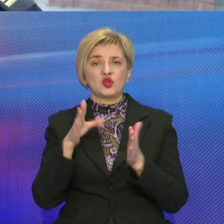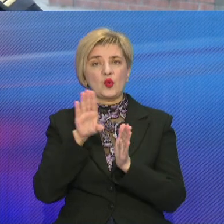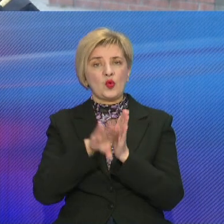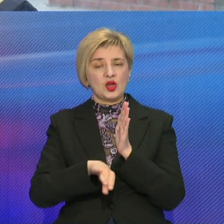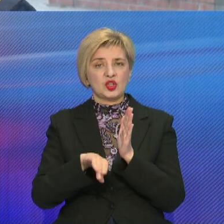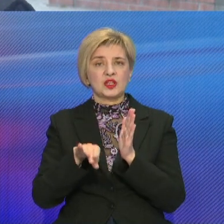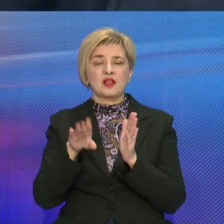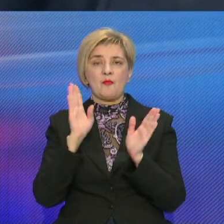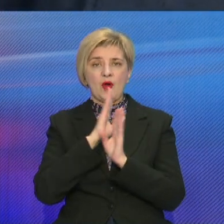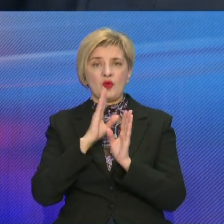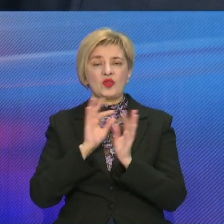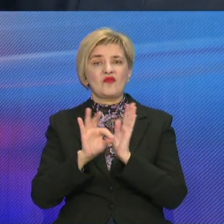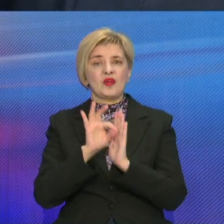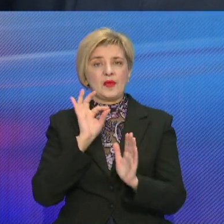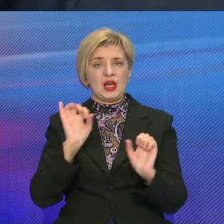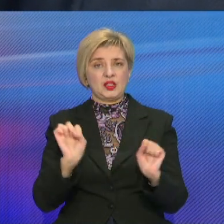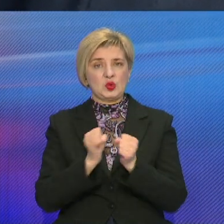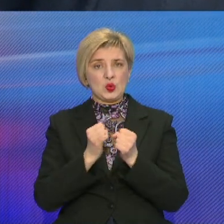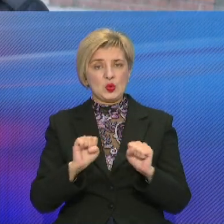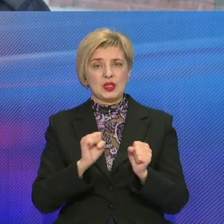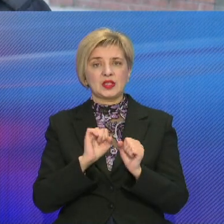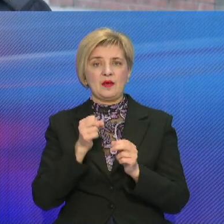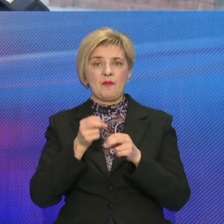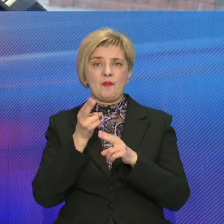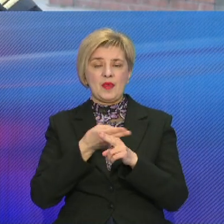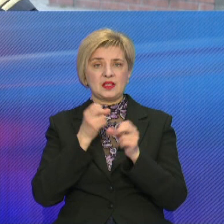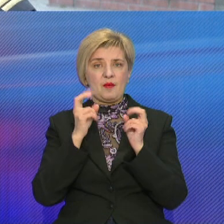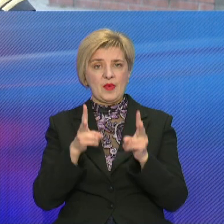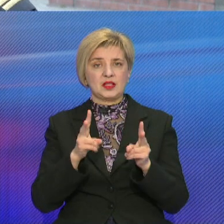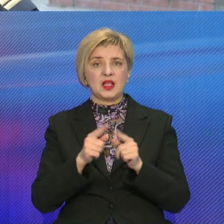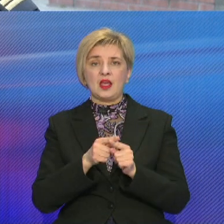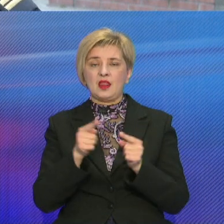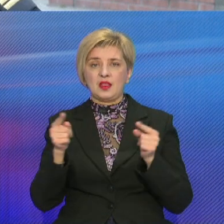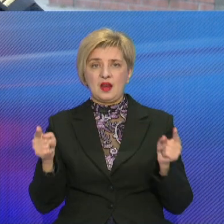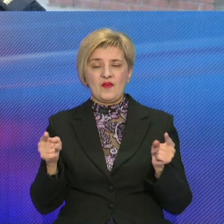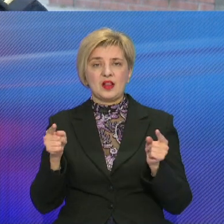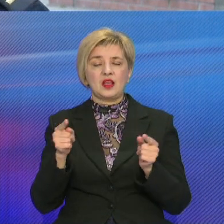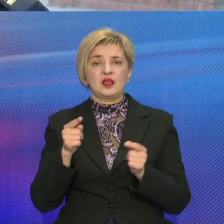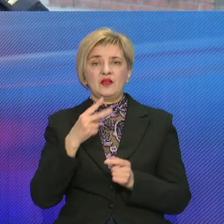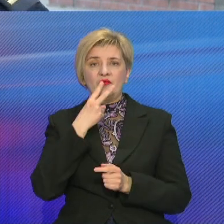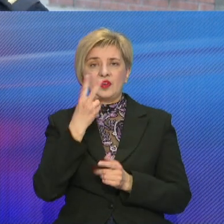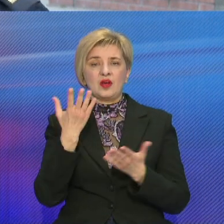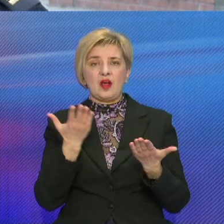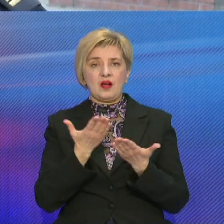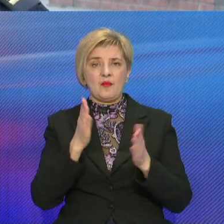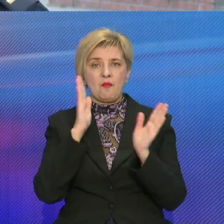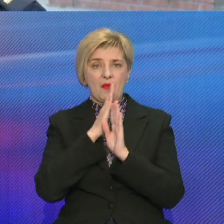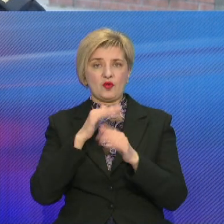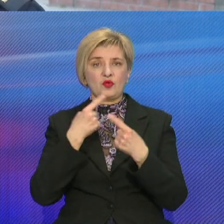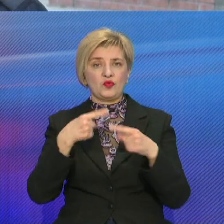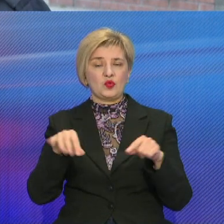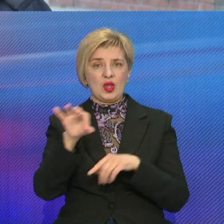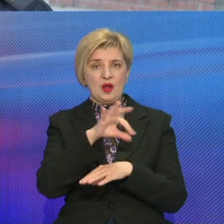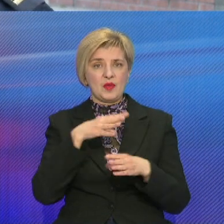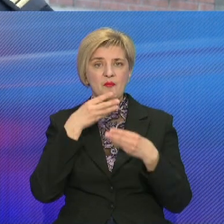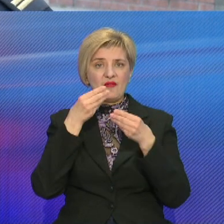условий безопасную скорость движения и безопасный интервал. С оглядкой на то, как данный циклон проходил в других областях и какое он влияние оказал на дорожную